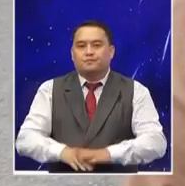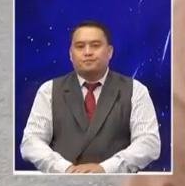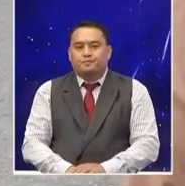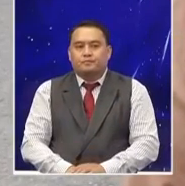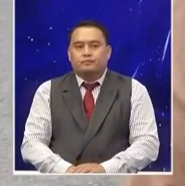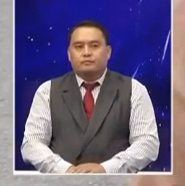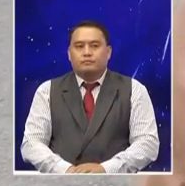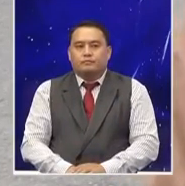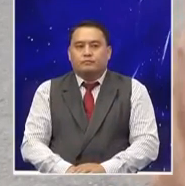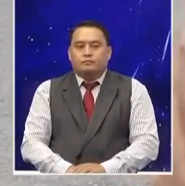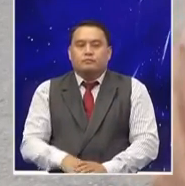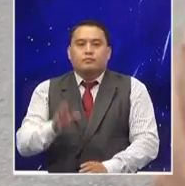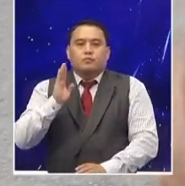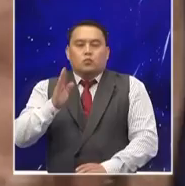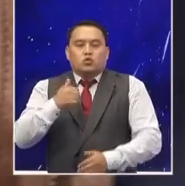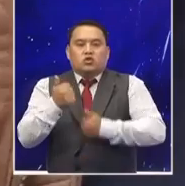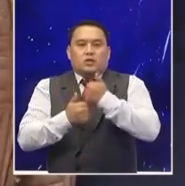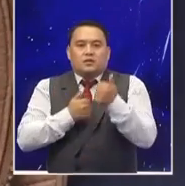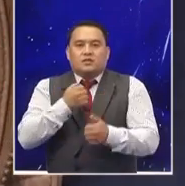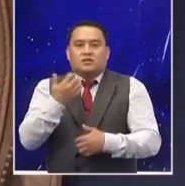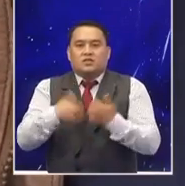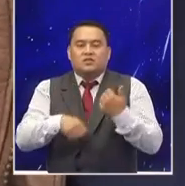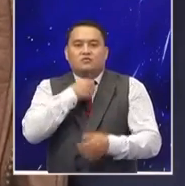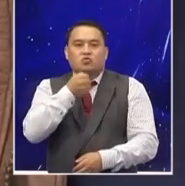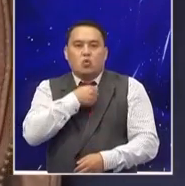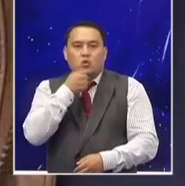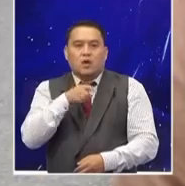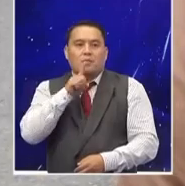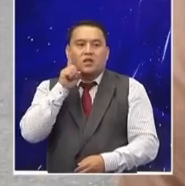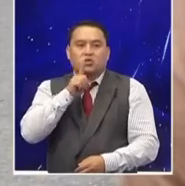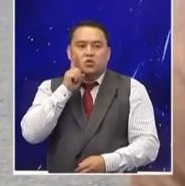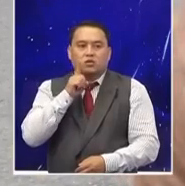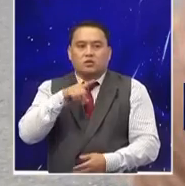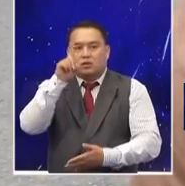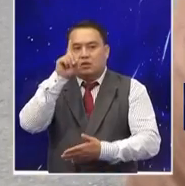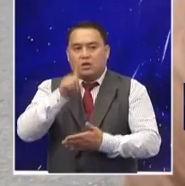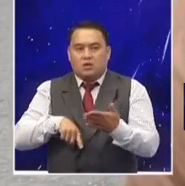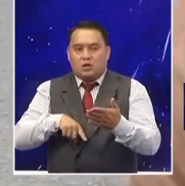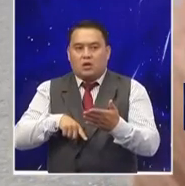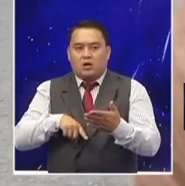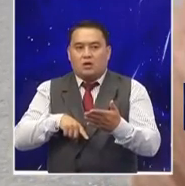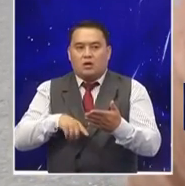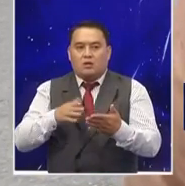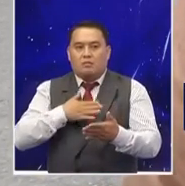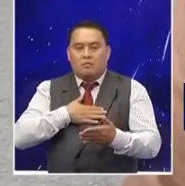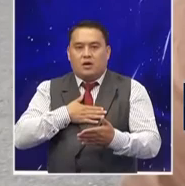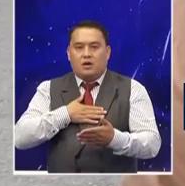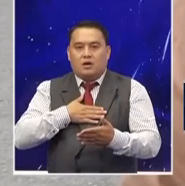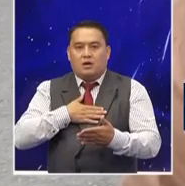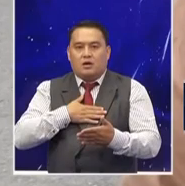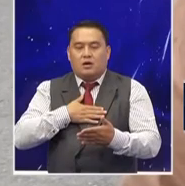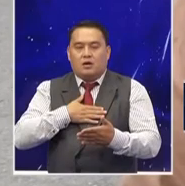чемпионат мира в абу-даби седеют рост и среди молодежь надеемся на у добавил маржан